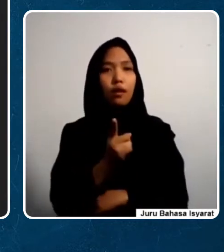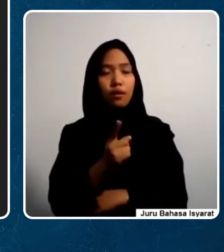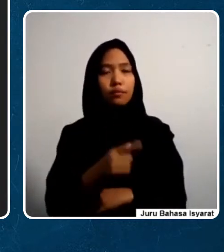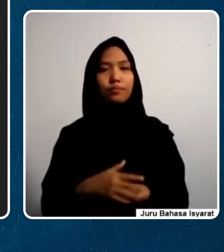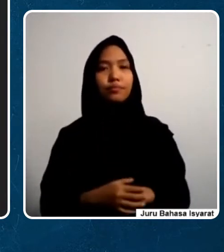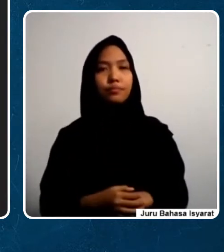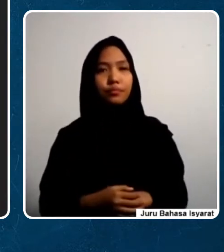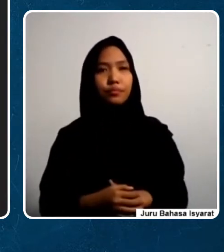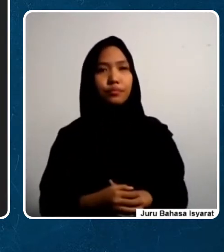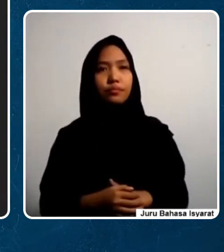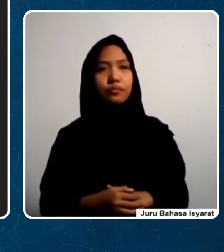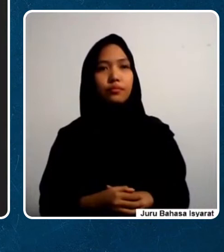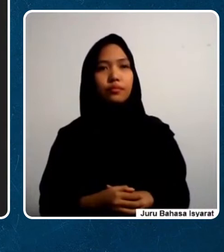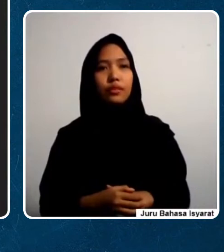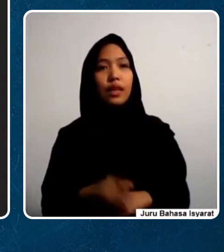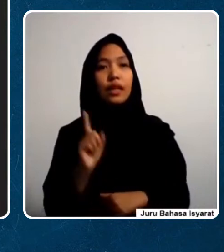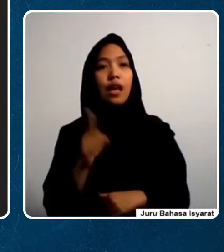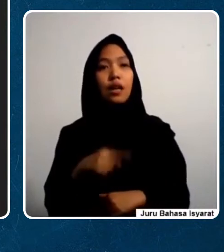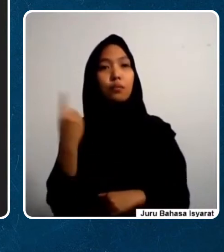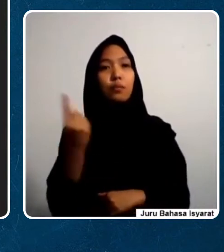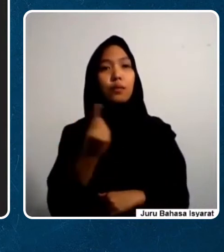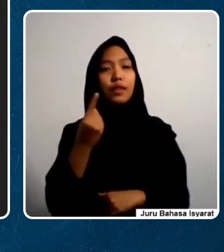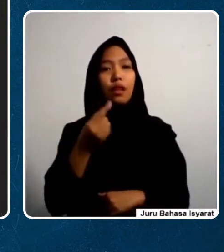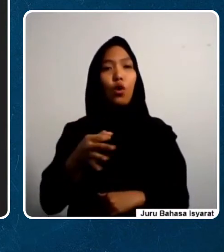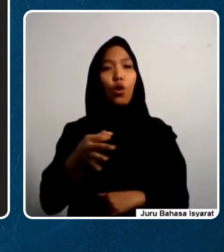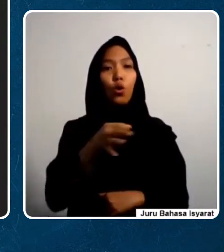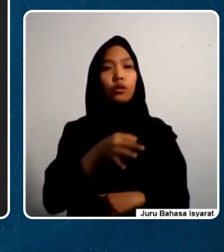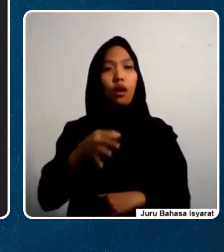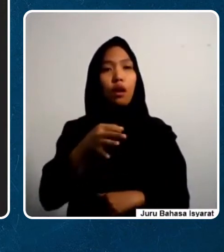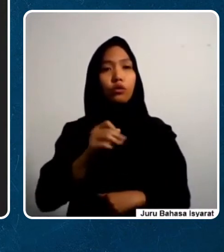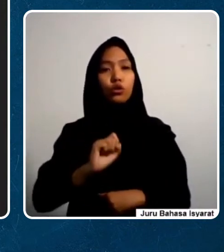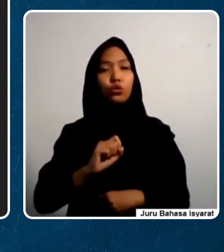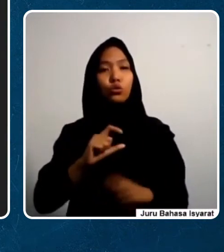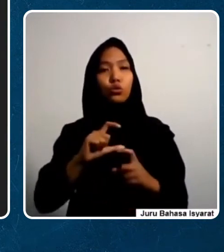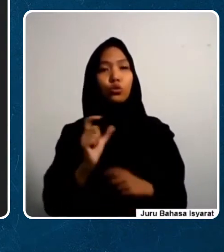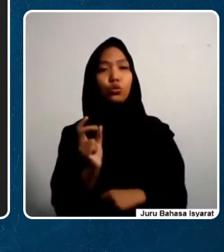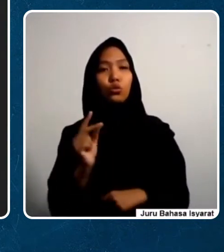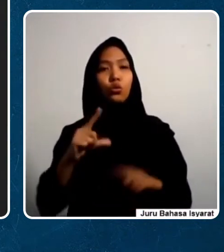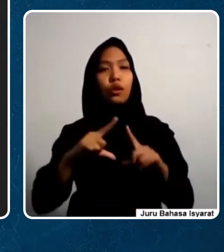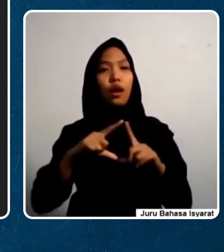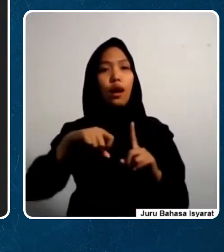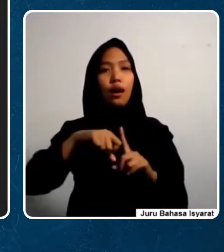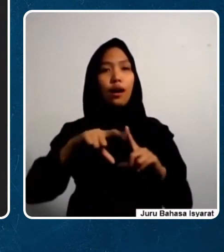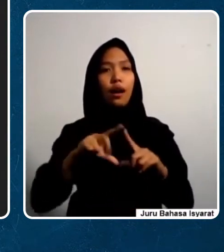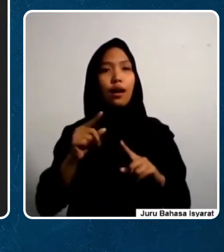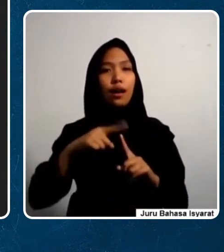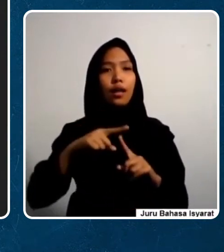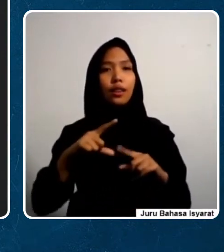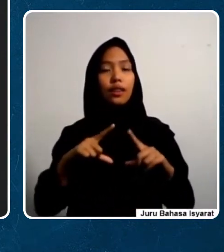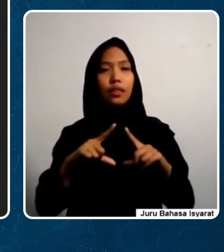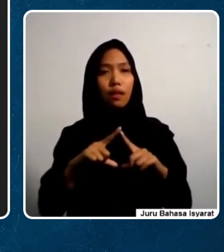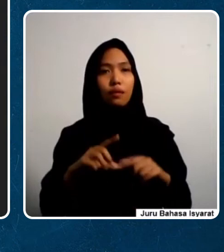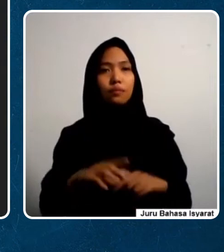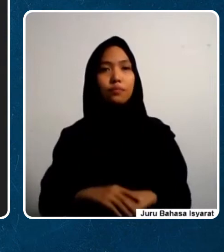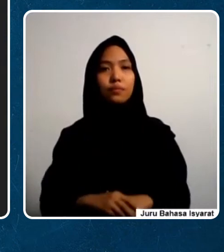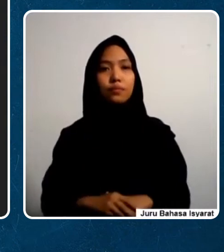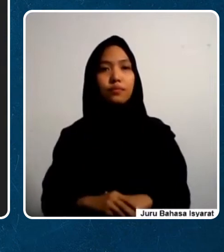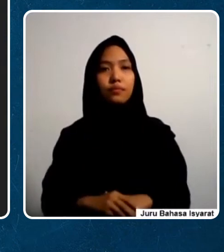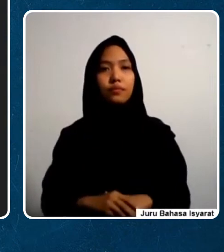Ya, KLNB dulu pernah kolaborasi dengan pemerintah di Kota Solo, yaitu dulu pernah